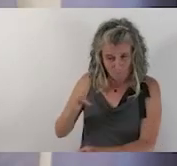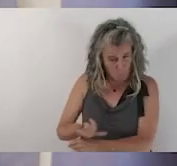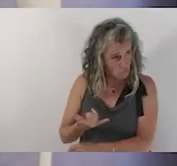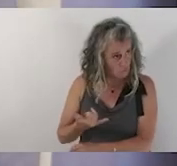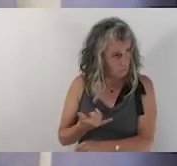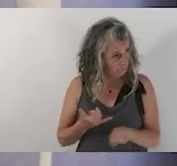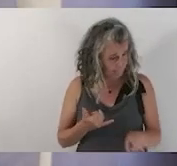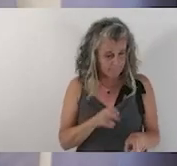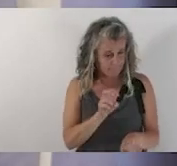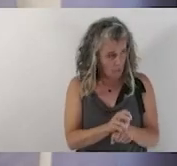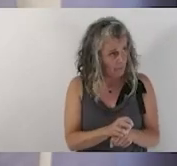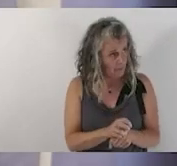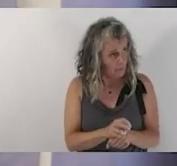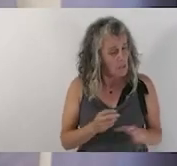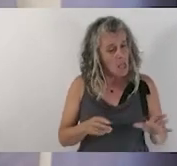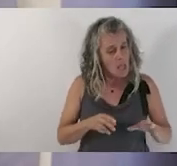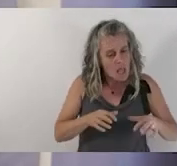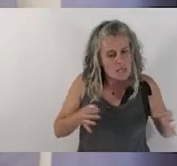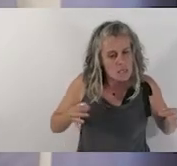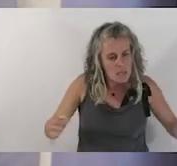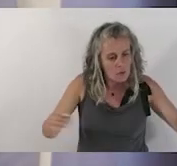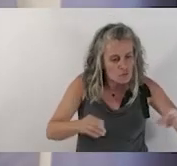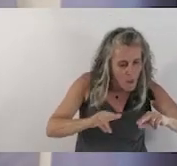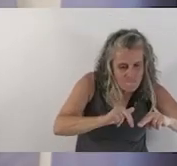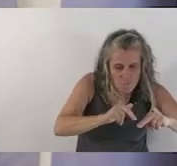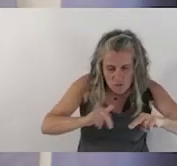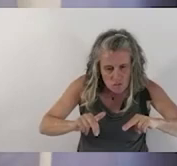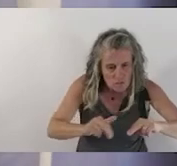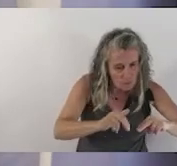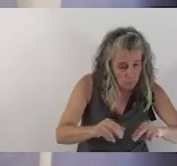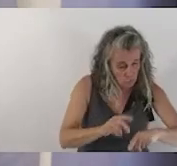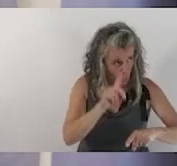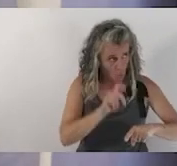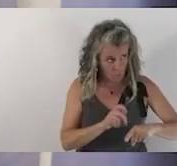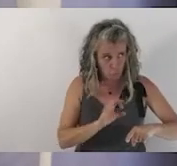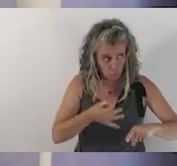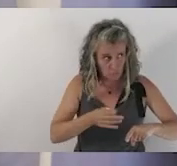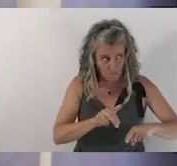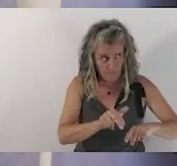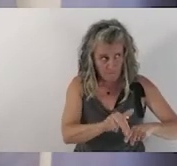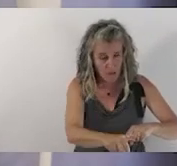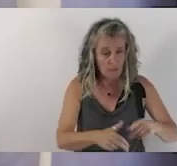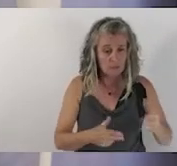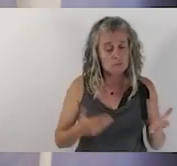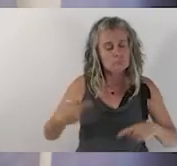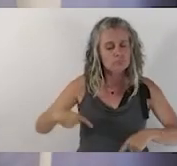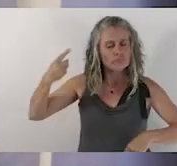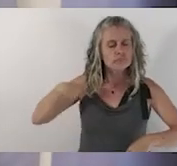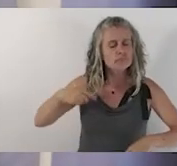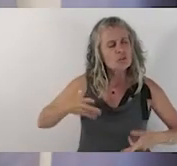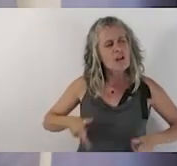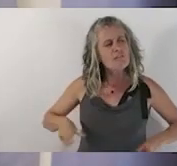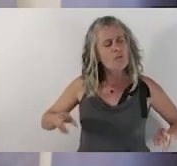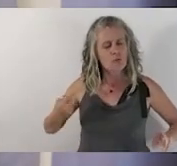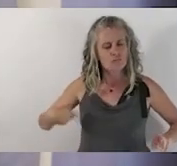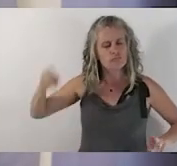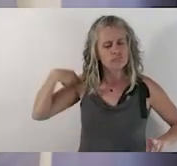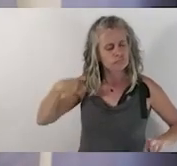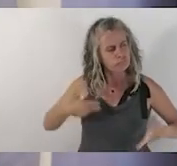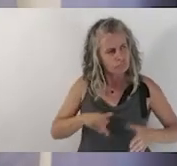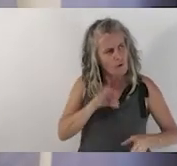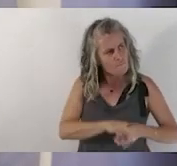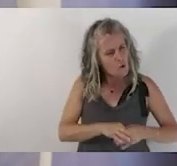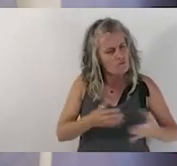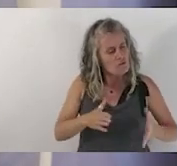Probablement qu'on va commencer les fouilles et on avait déjà fait le point à la séance précédente puisqu'on avait voté un vœu par rapport aux